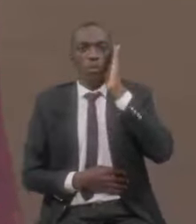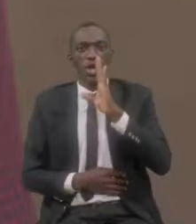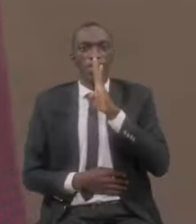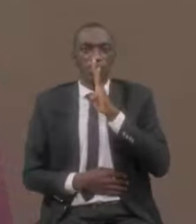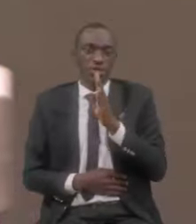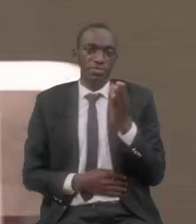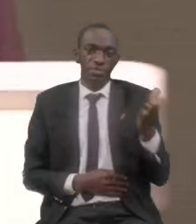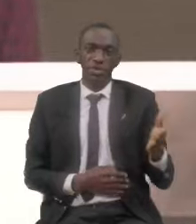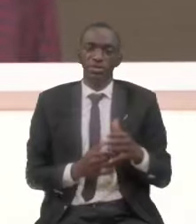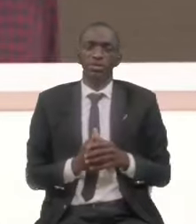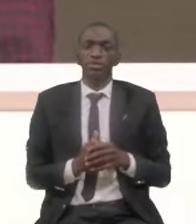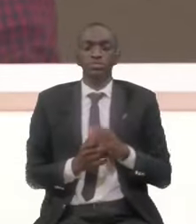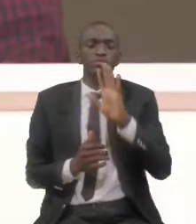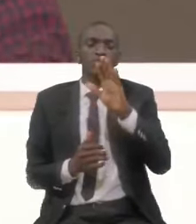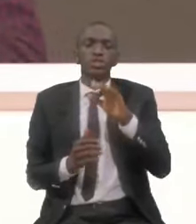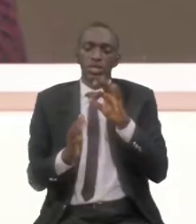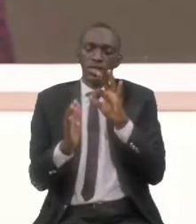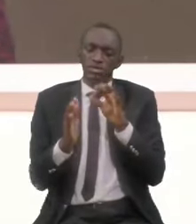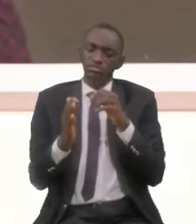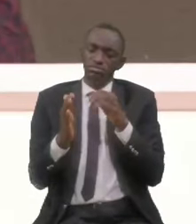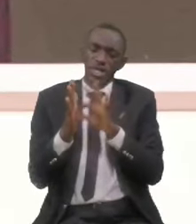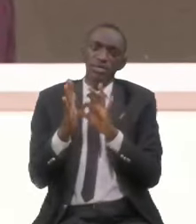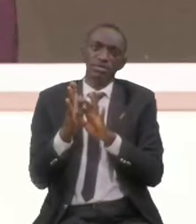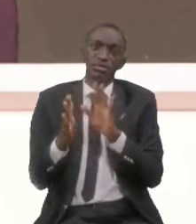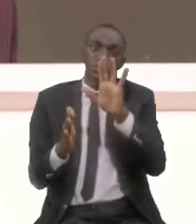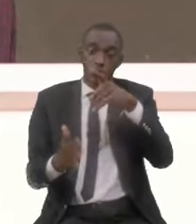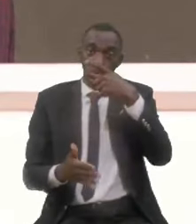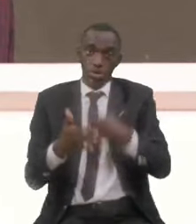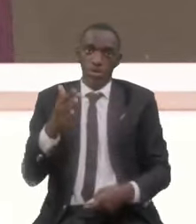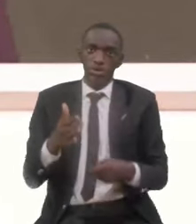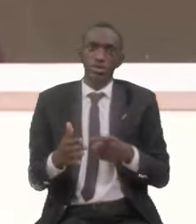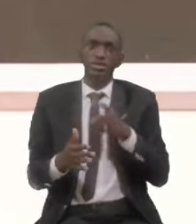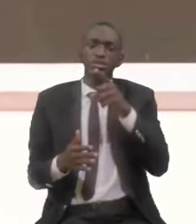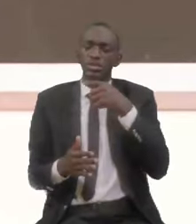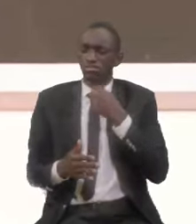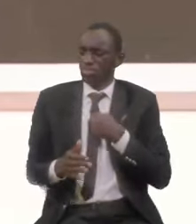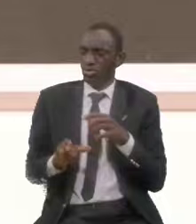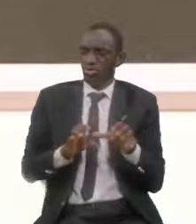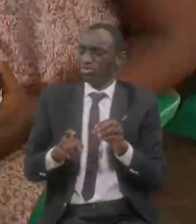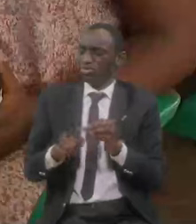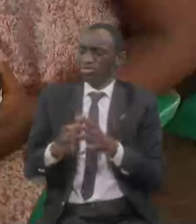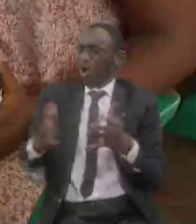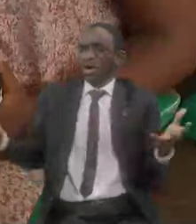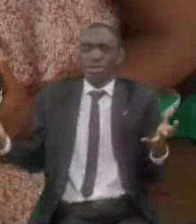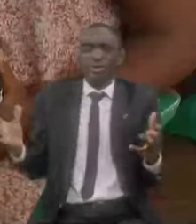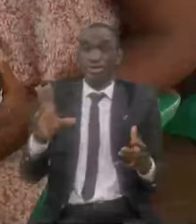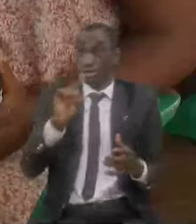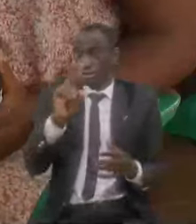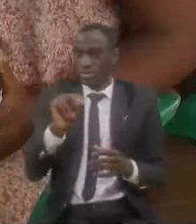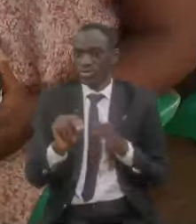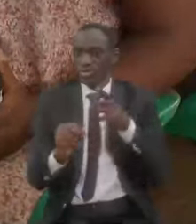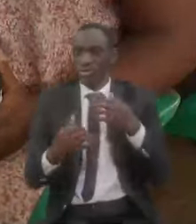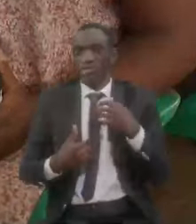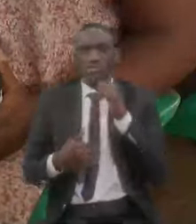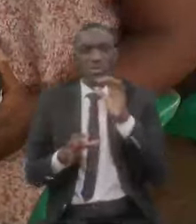Ne compte pas le prix comme étant trop élevé. Tu n'as pas encore fait suffisamment. Ah, je vais très loin. Hein?